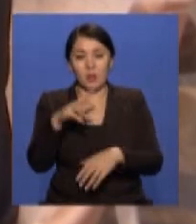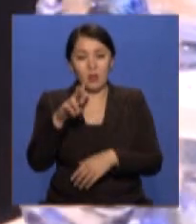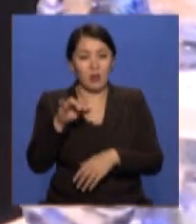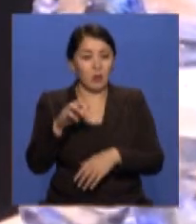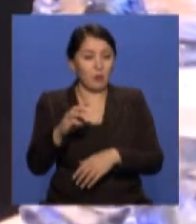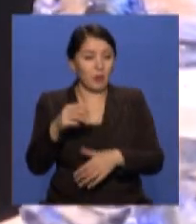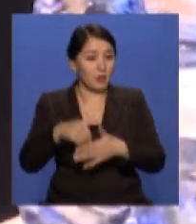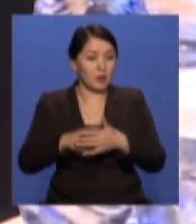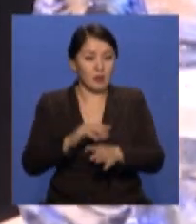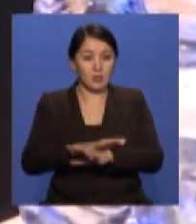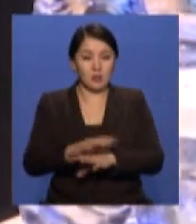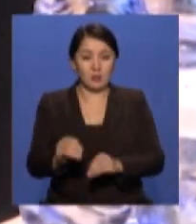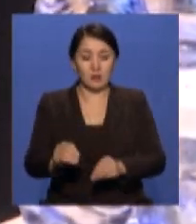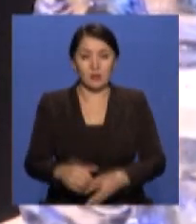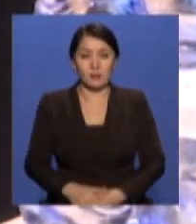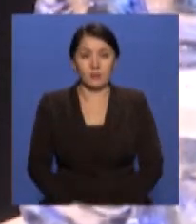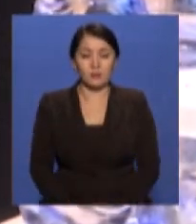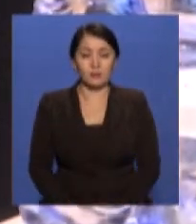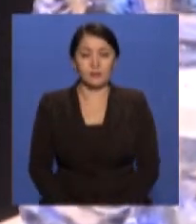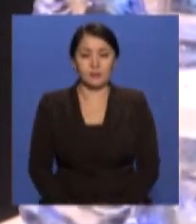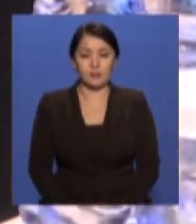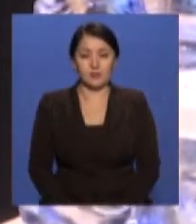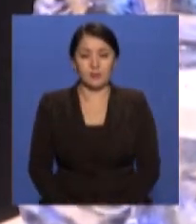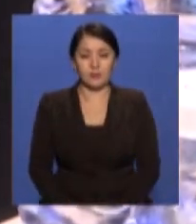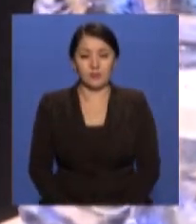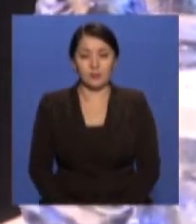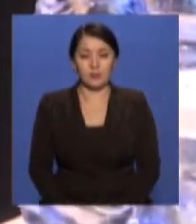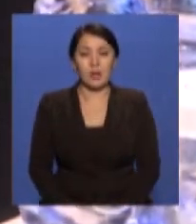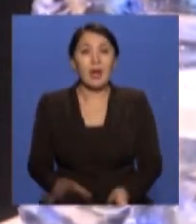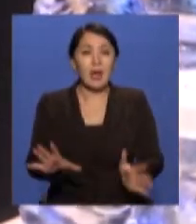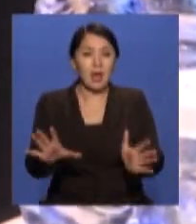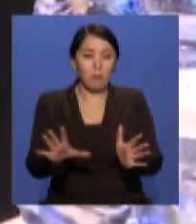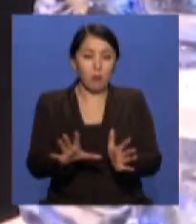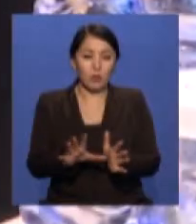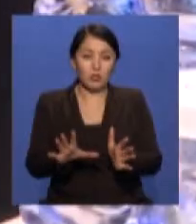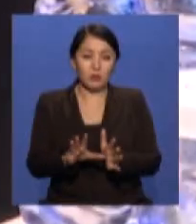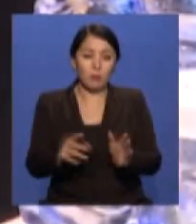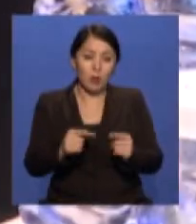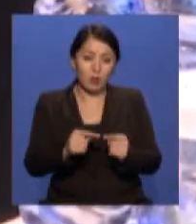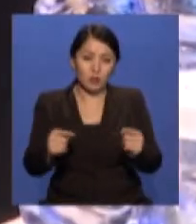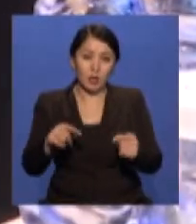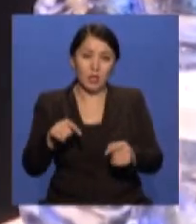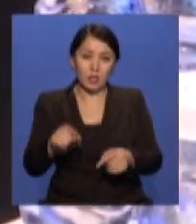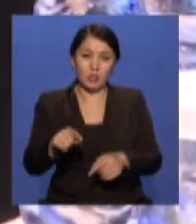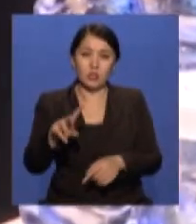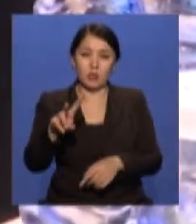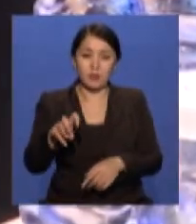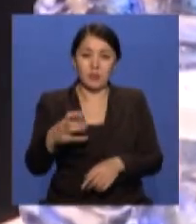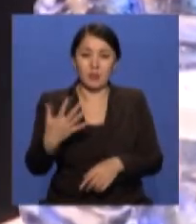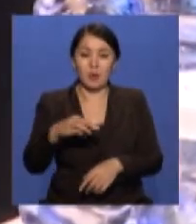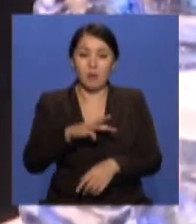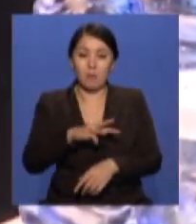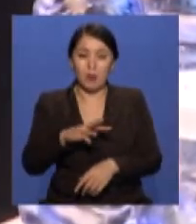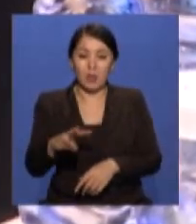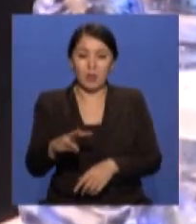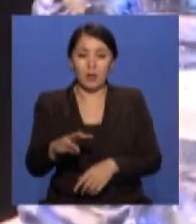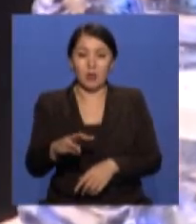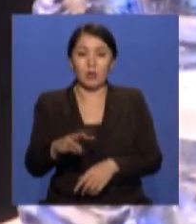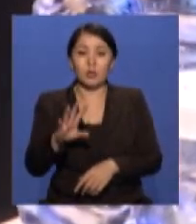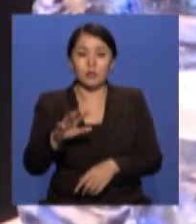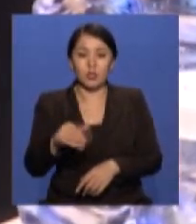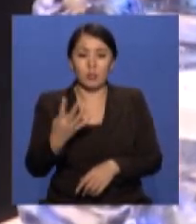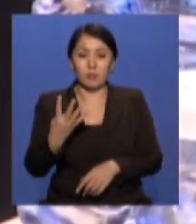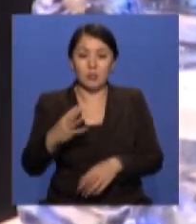екен. Протяженность 1250 метров. Электр желілерінің ұзындығы 1250 метр. Оның 450-ін өз